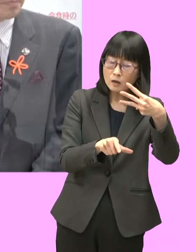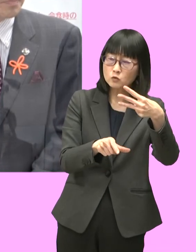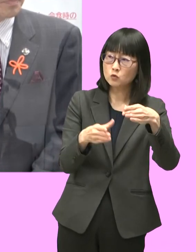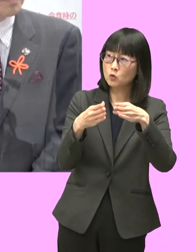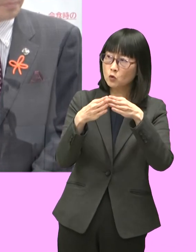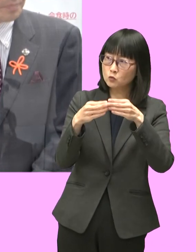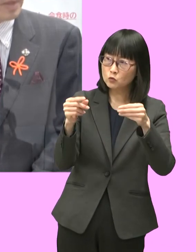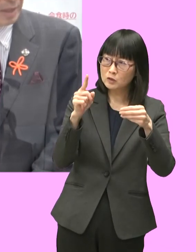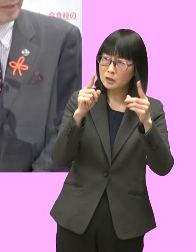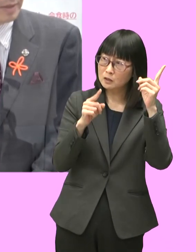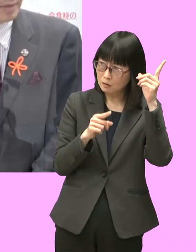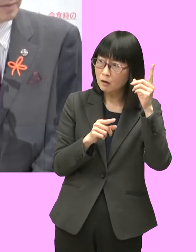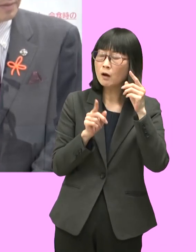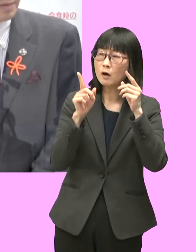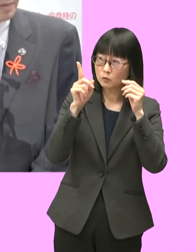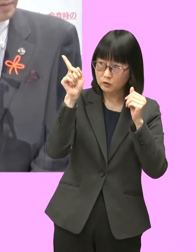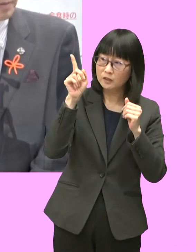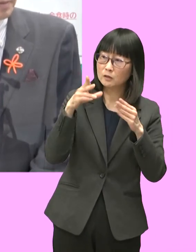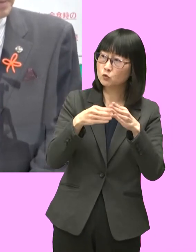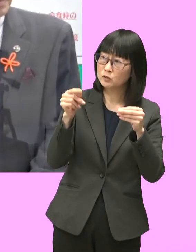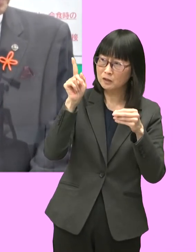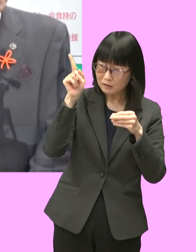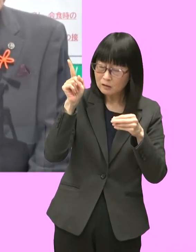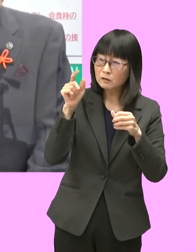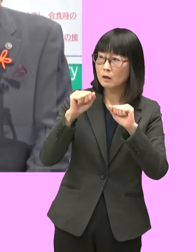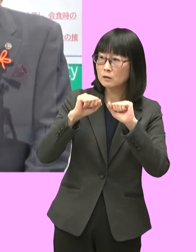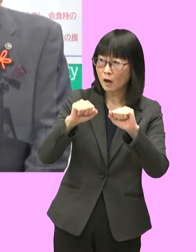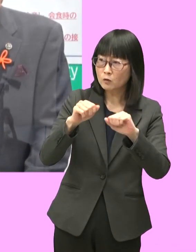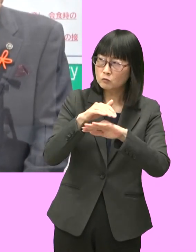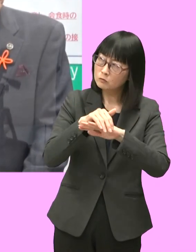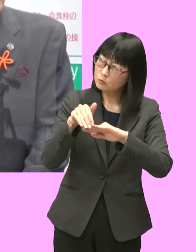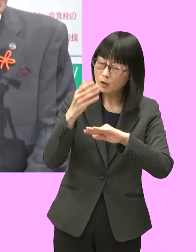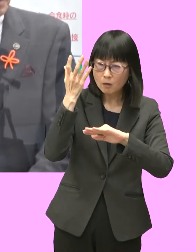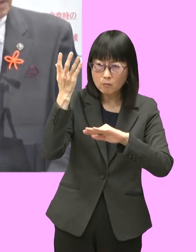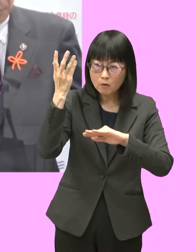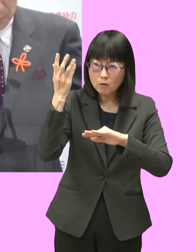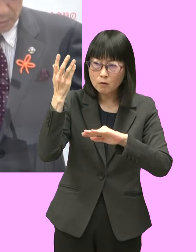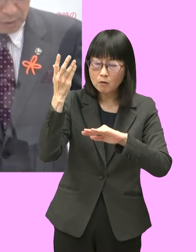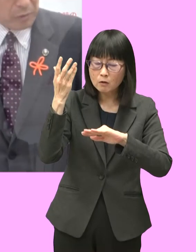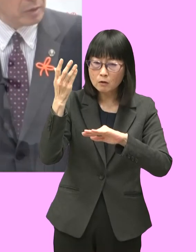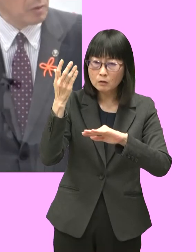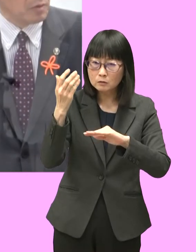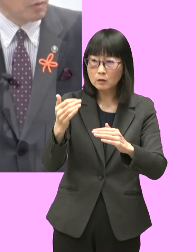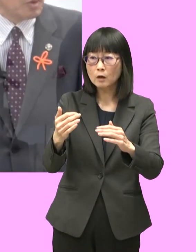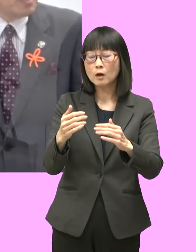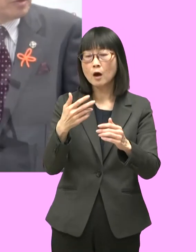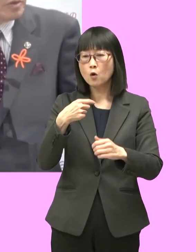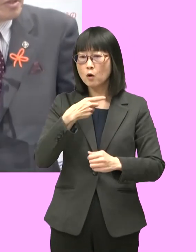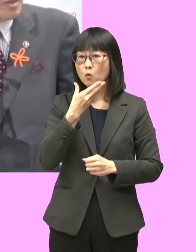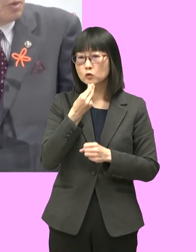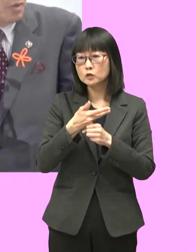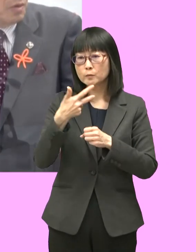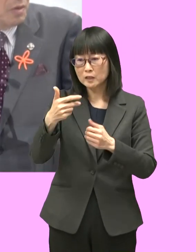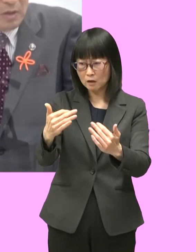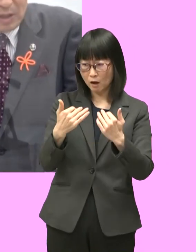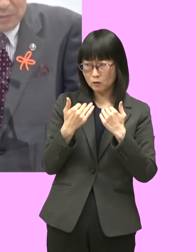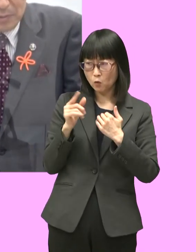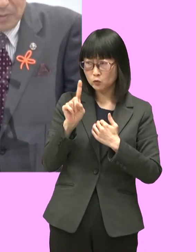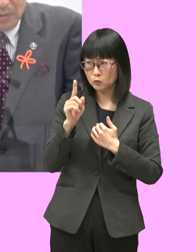思うんですが、 はい、 そこら辺への影響はいかがですかね？ 我々も子どもへの接種